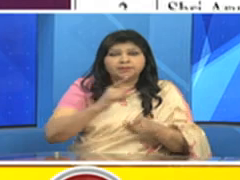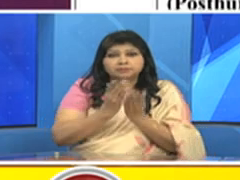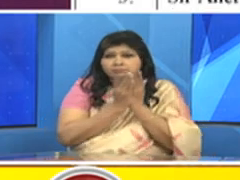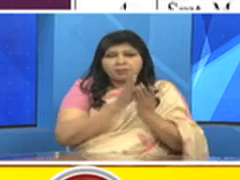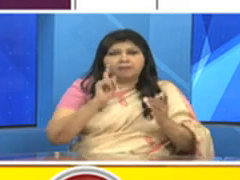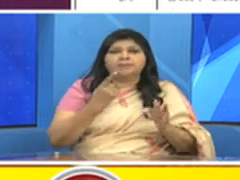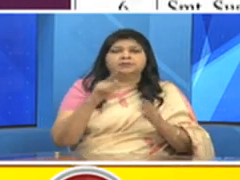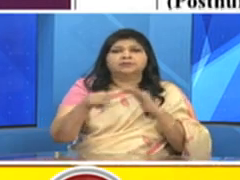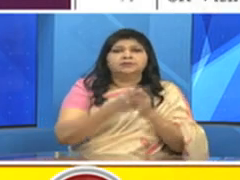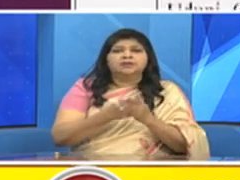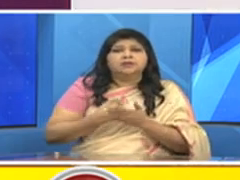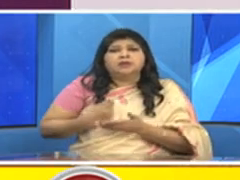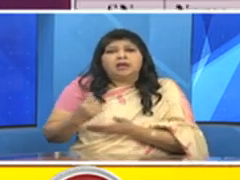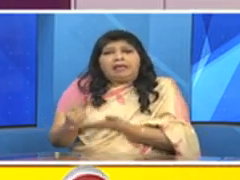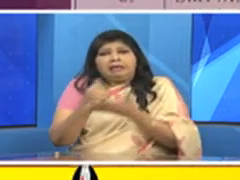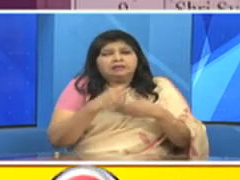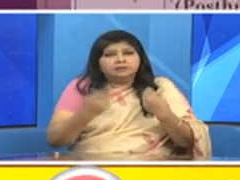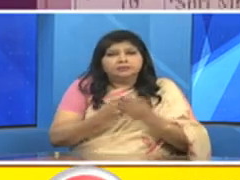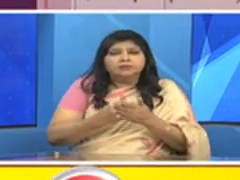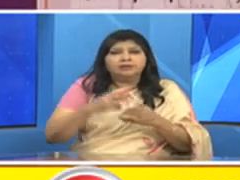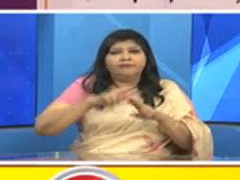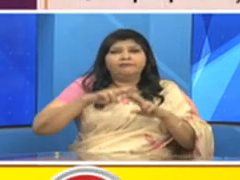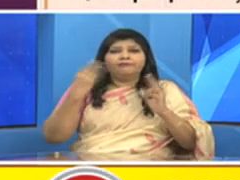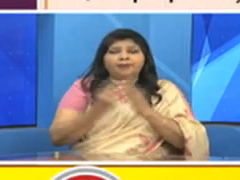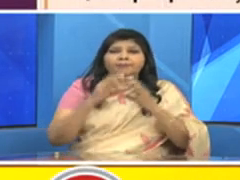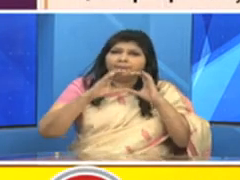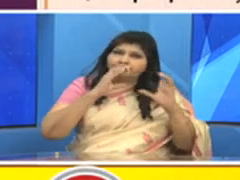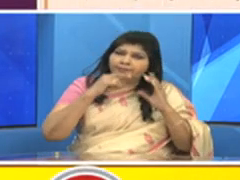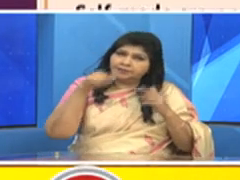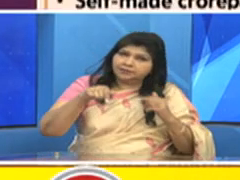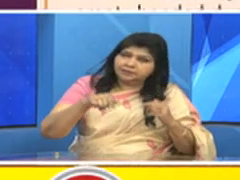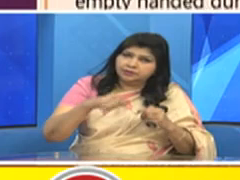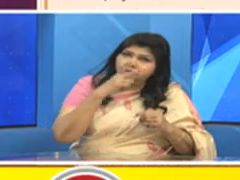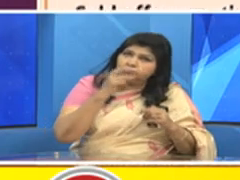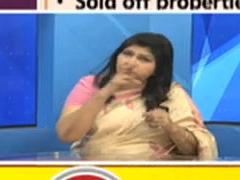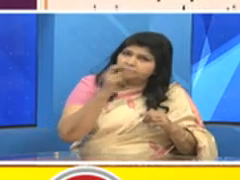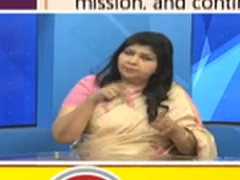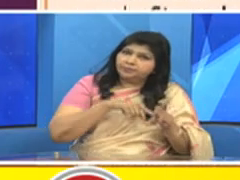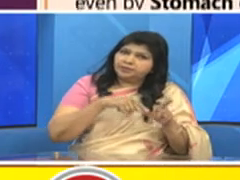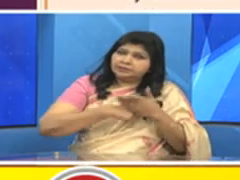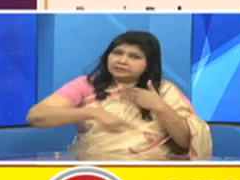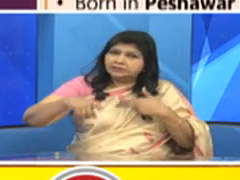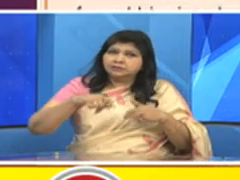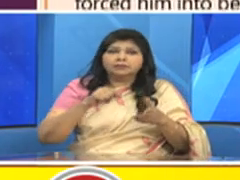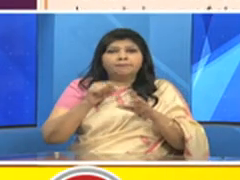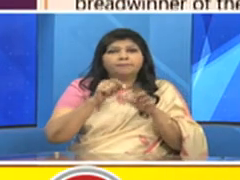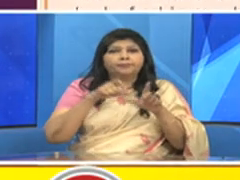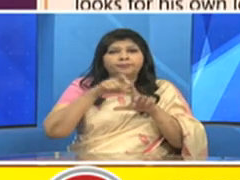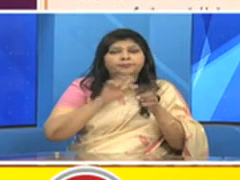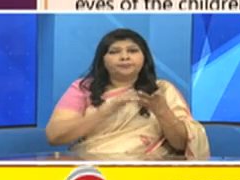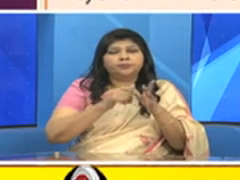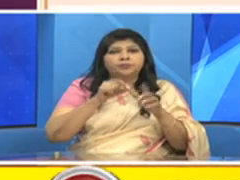पढ़ें, इनके योगदान के बारे में परिवार में चर्चा करें। 2020 के पद्म पुरस्कारों के लिए इस